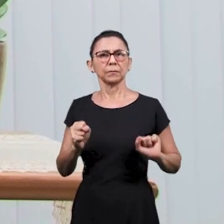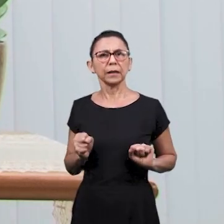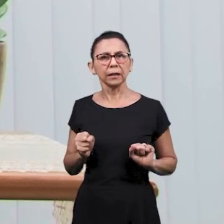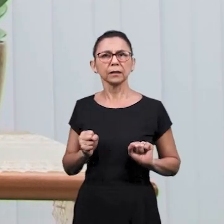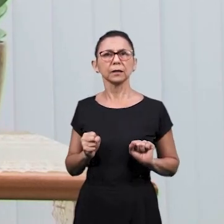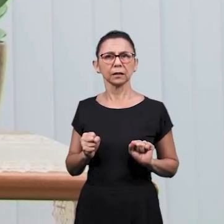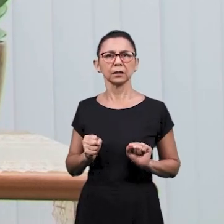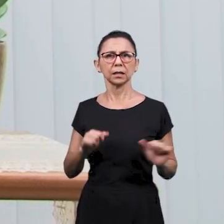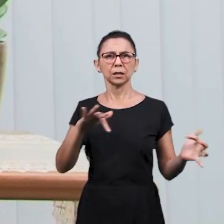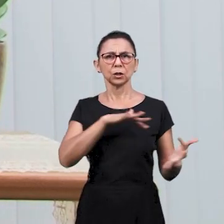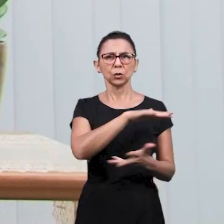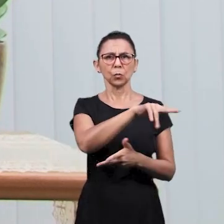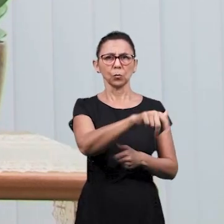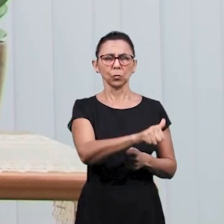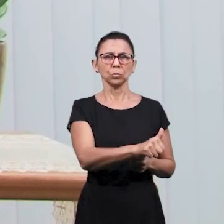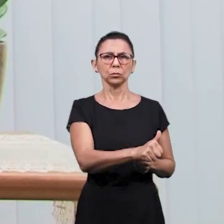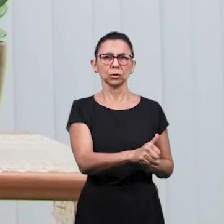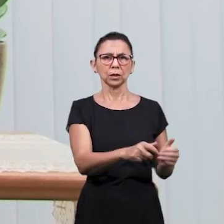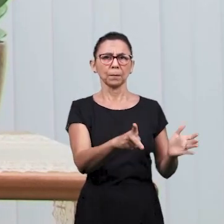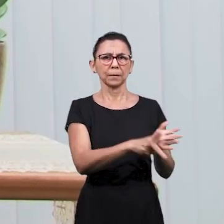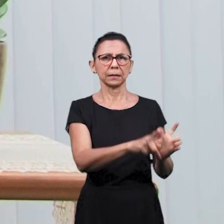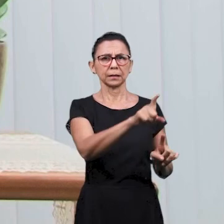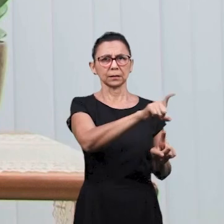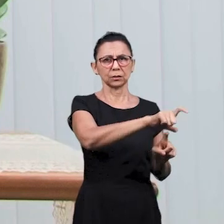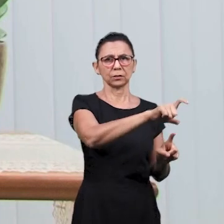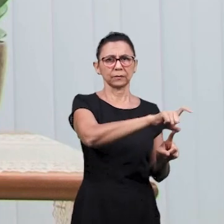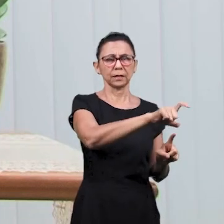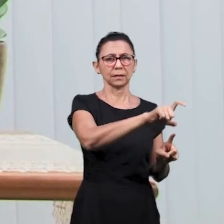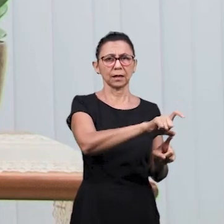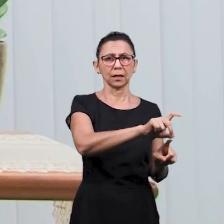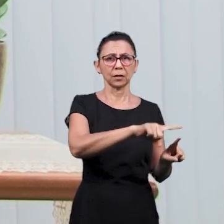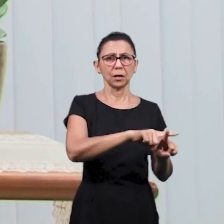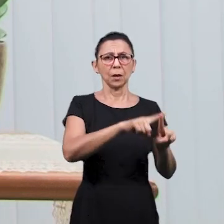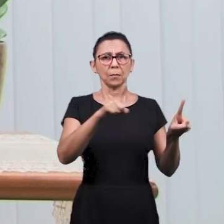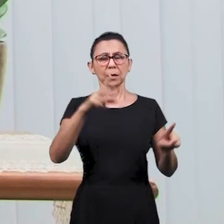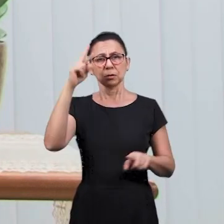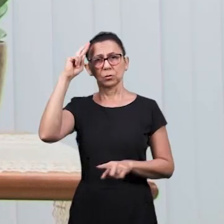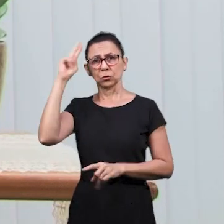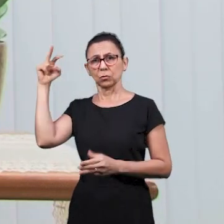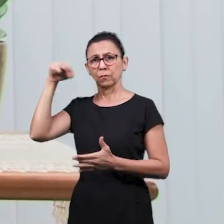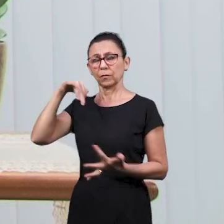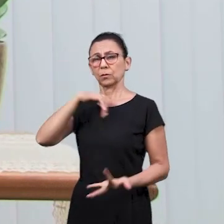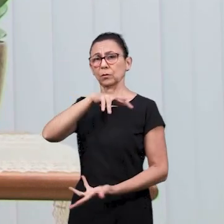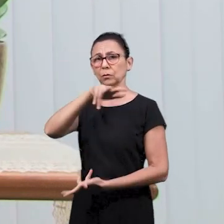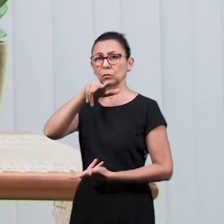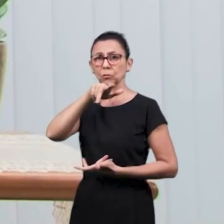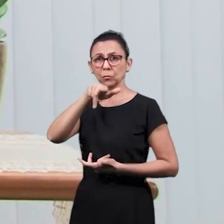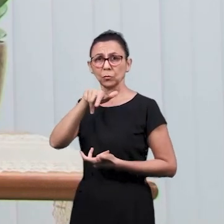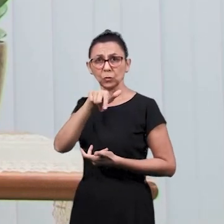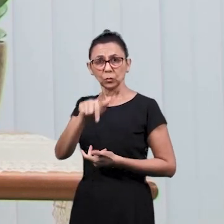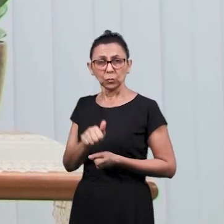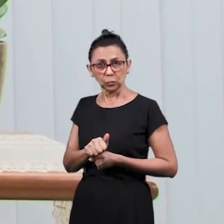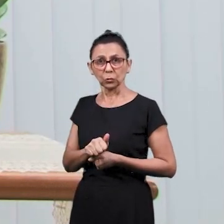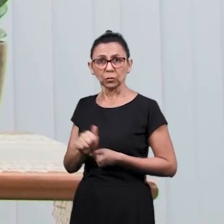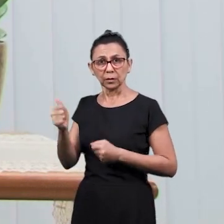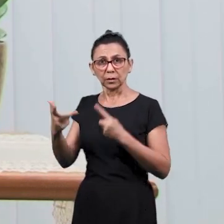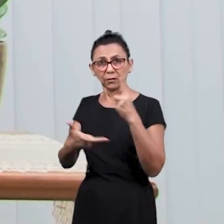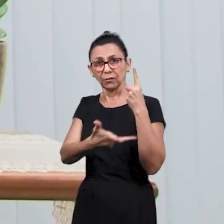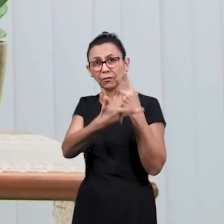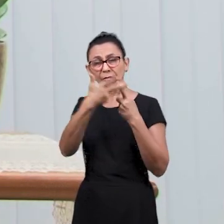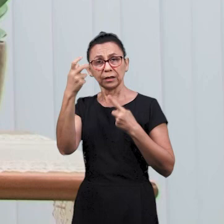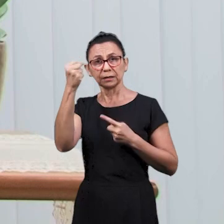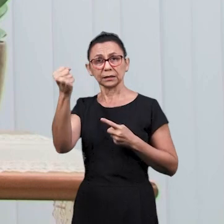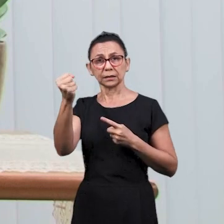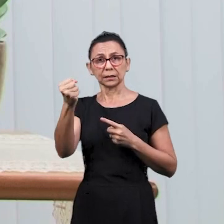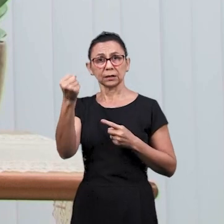жало? И где твоя победа? Господь Иисус пришел в этот мир, Он победил этот мир, Он